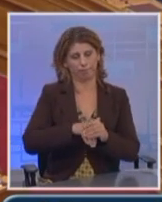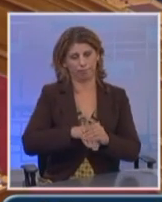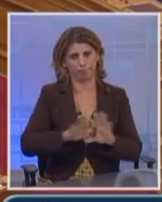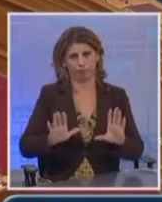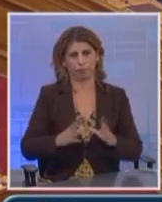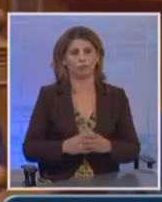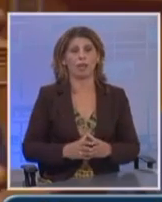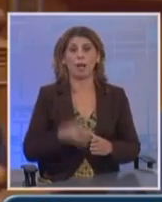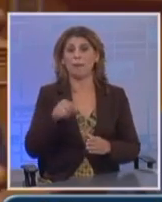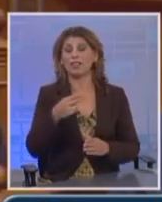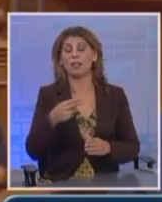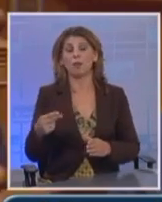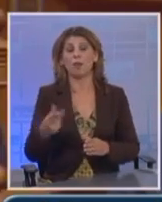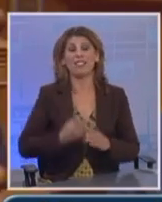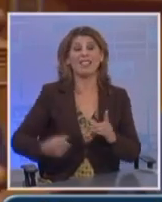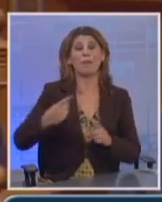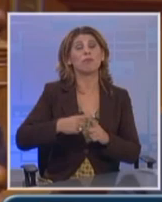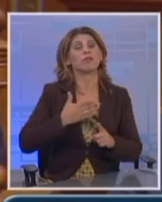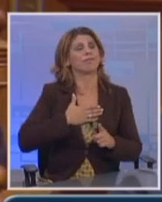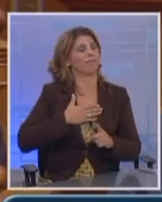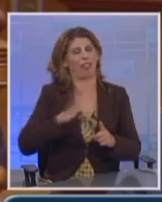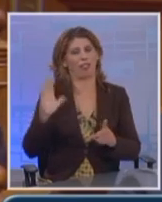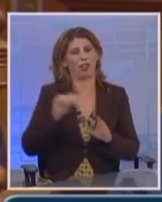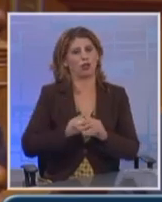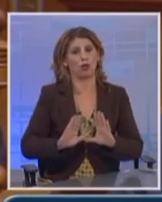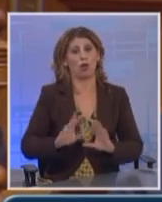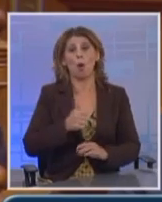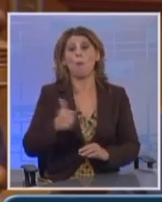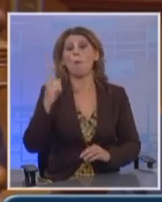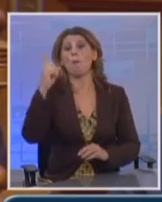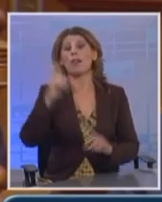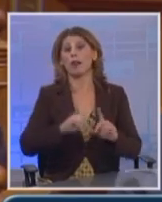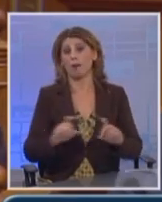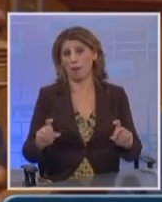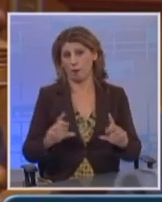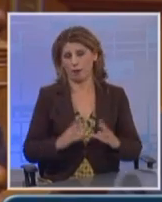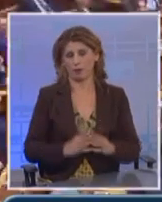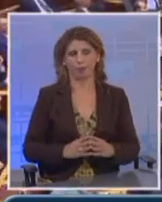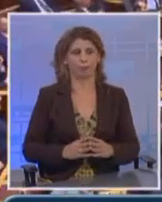άλλο με αυτή την υπόθεση. Θέλω να πω μόνο ένα πράγμα.